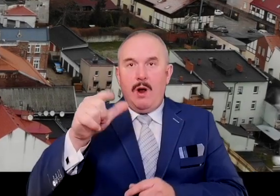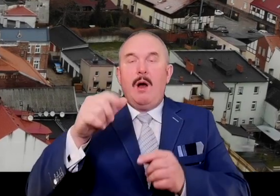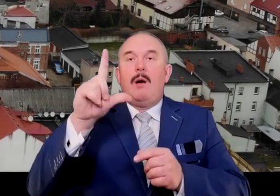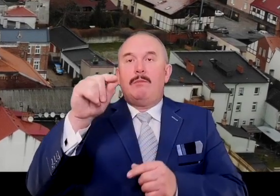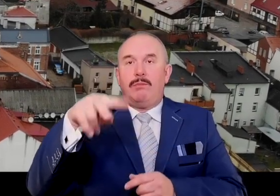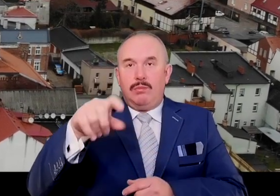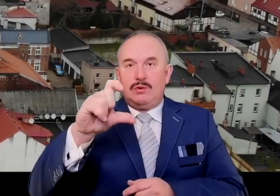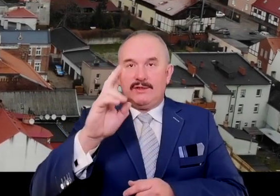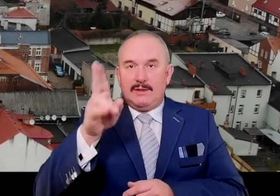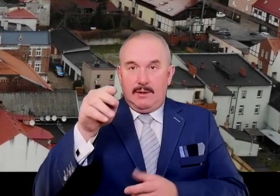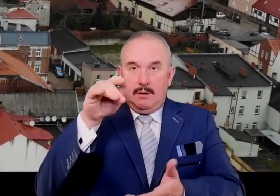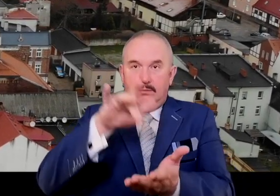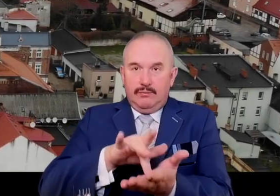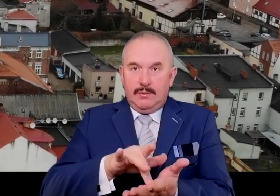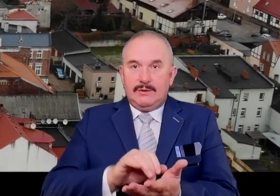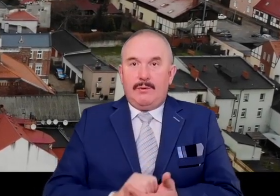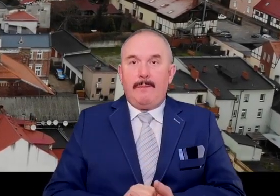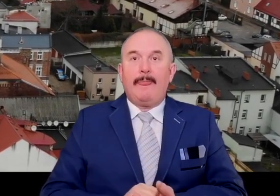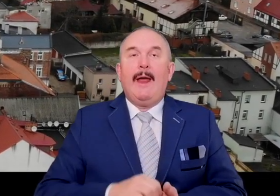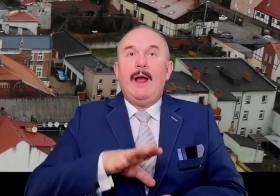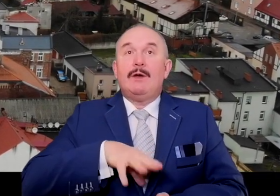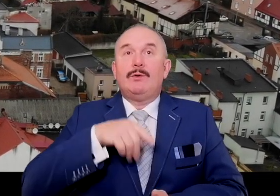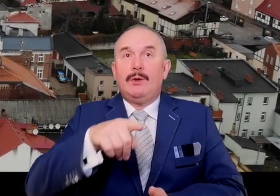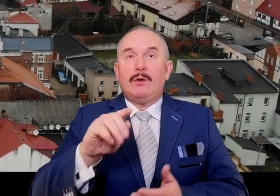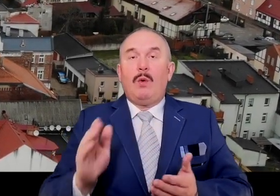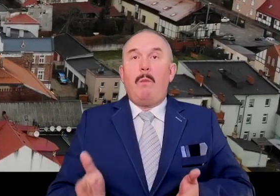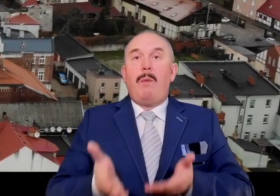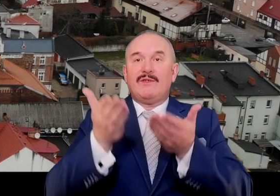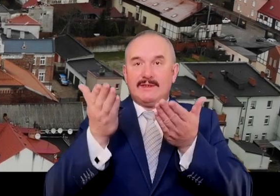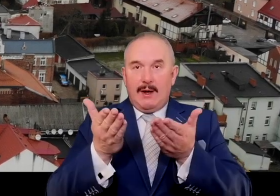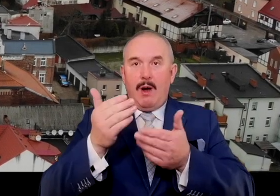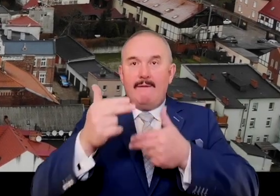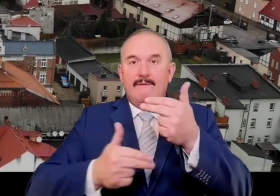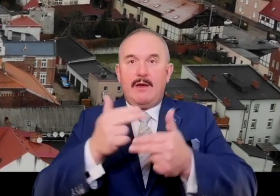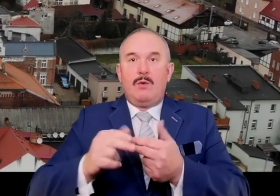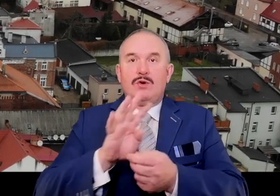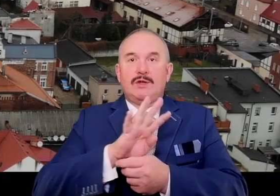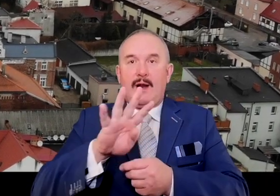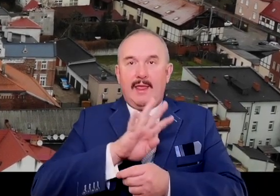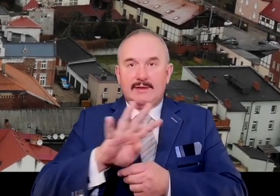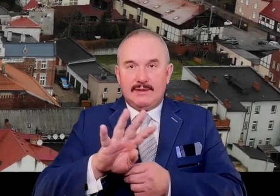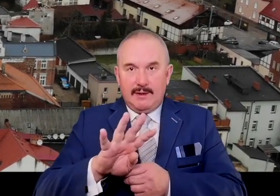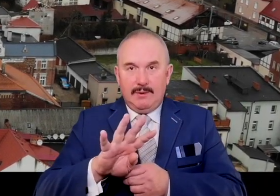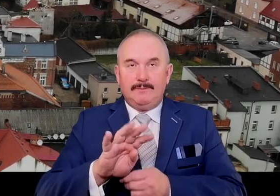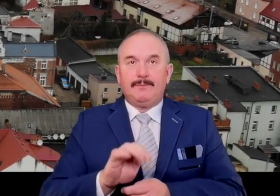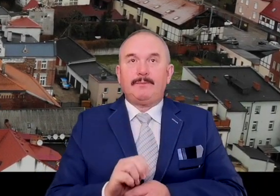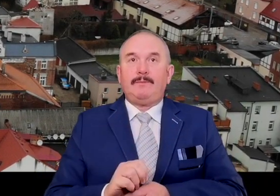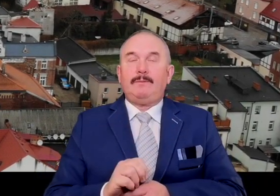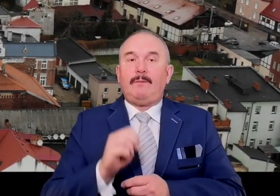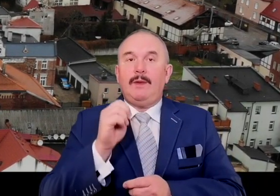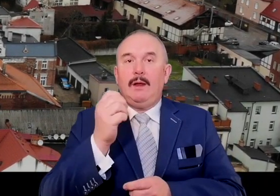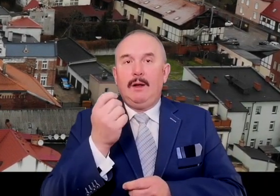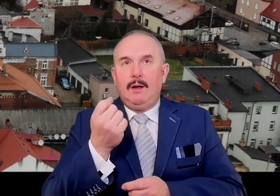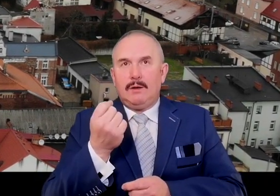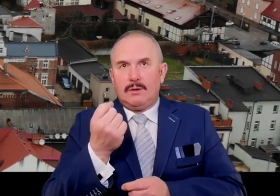dosyć ciekawa historia, ponieważ świątynia powstała tutaj w wieku XIV. Poza